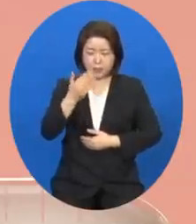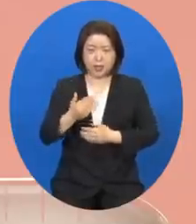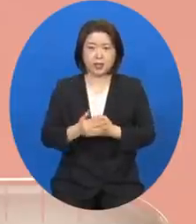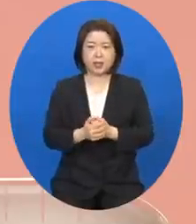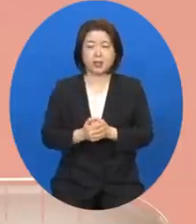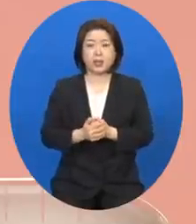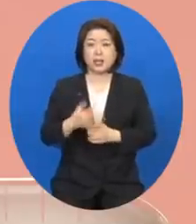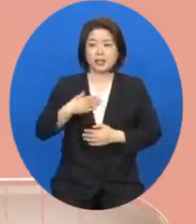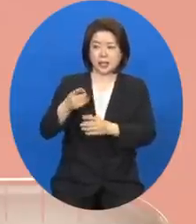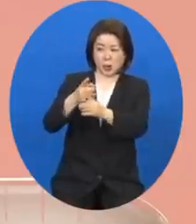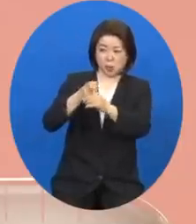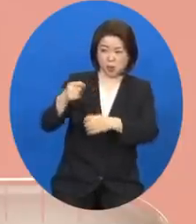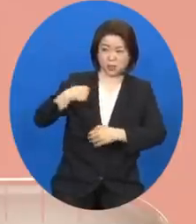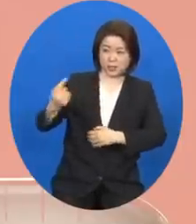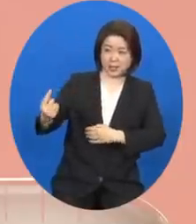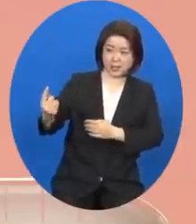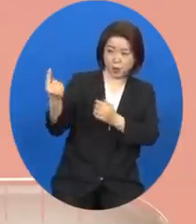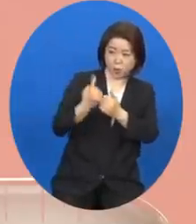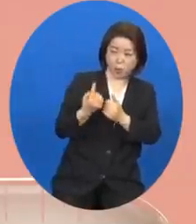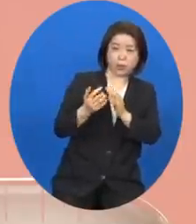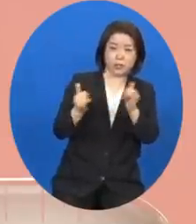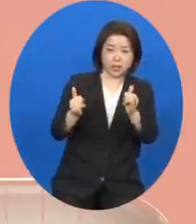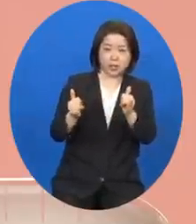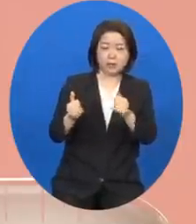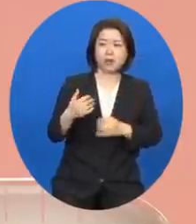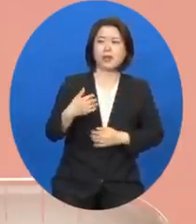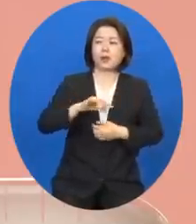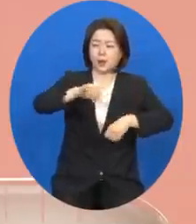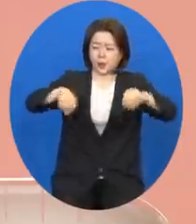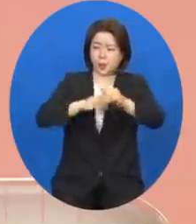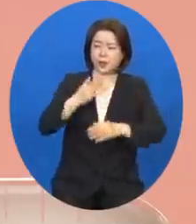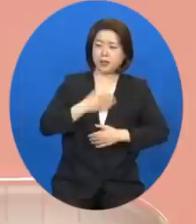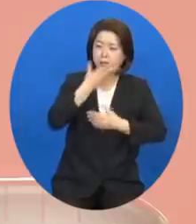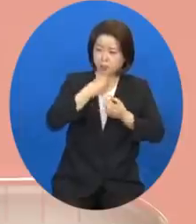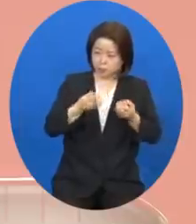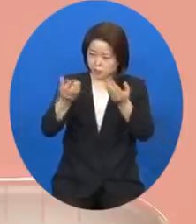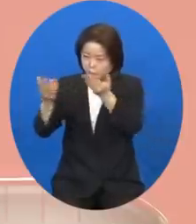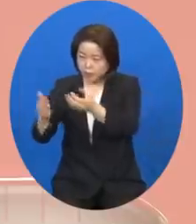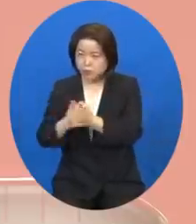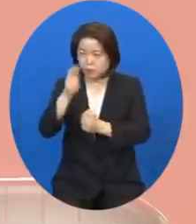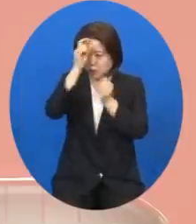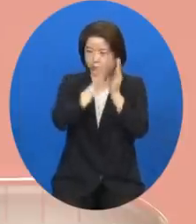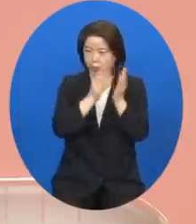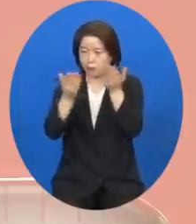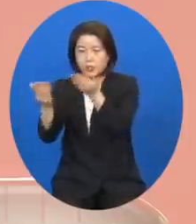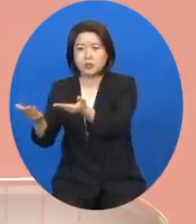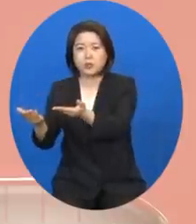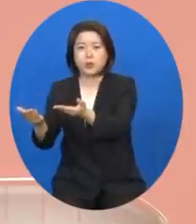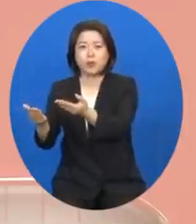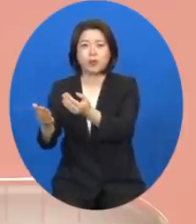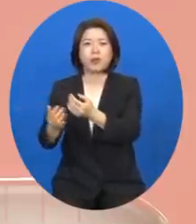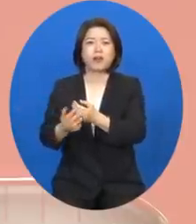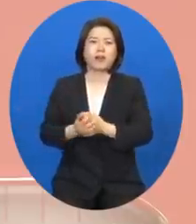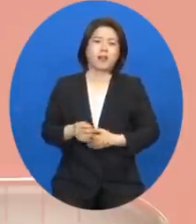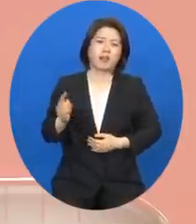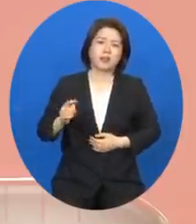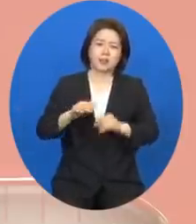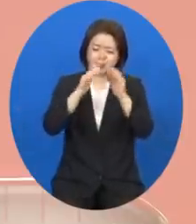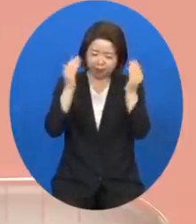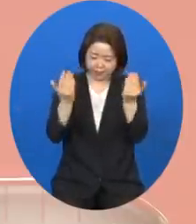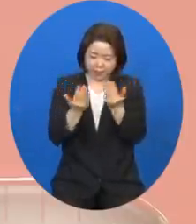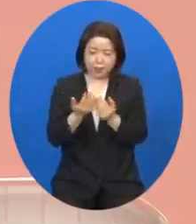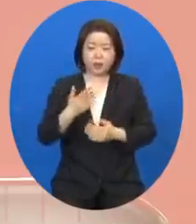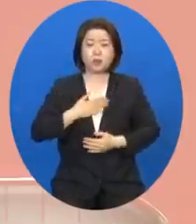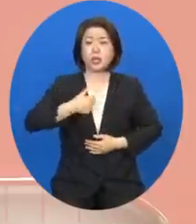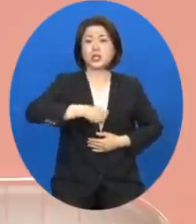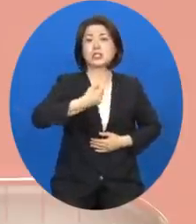원수같이 나에게 대하는 사람도 내가 축복하고 그를 위해 기도하고. 여러분, 이것이 다 우리